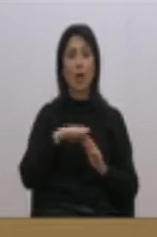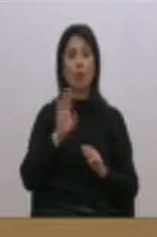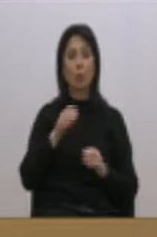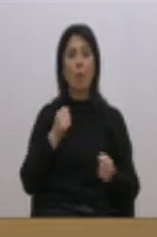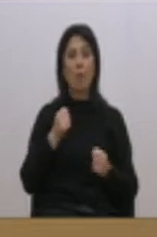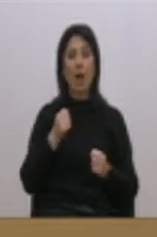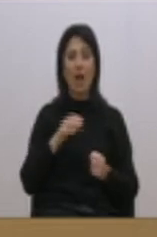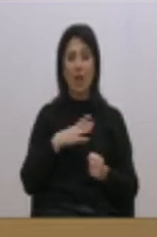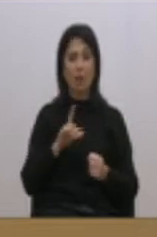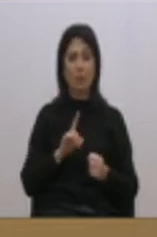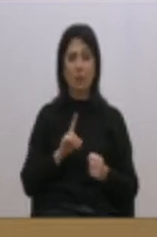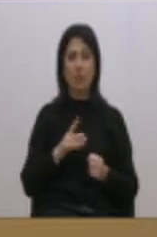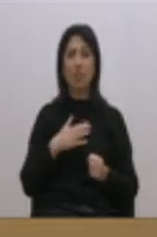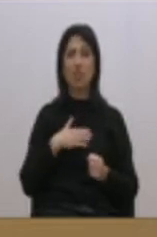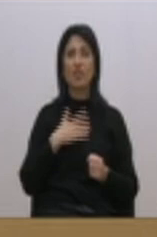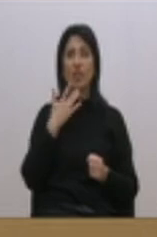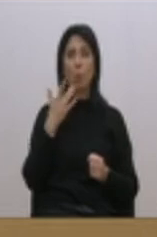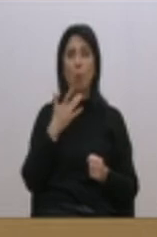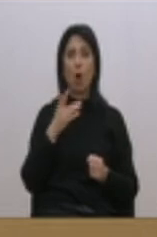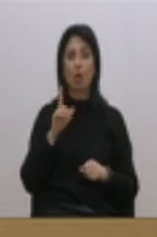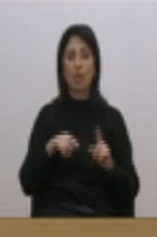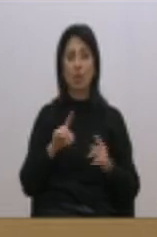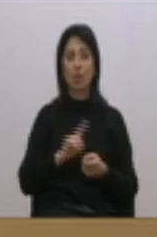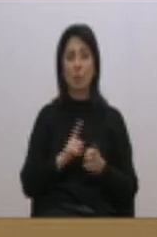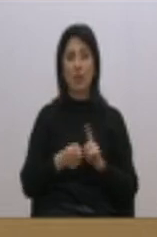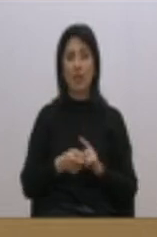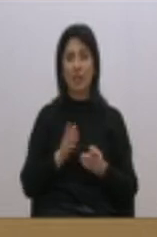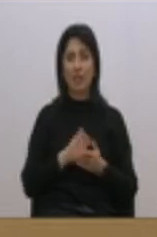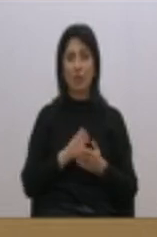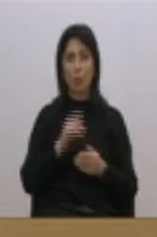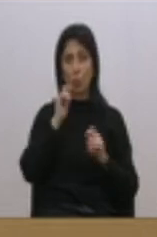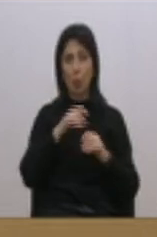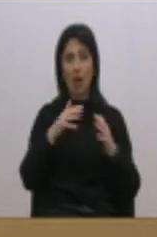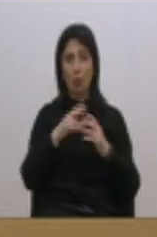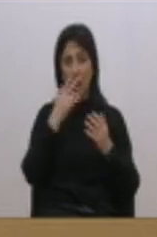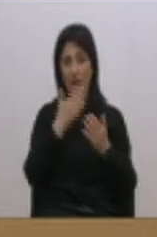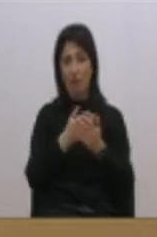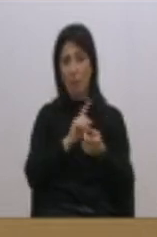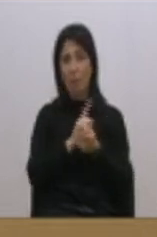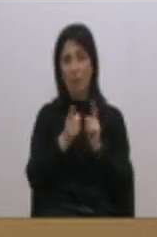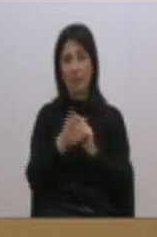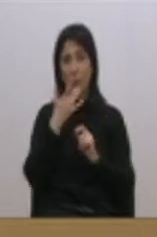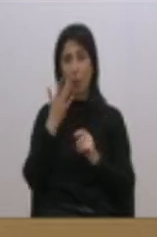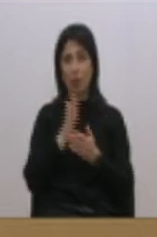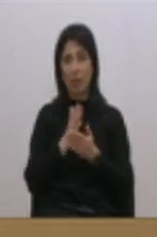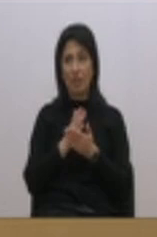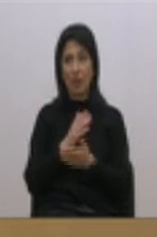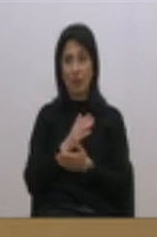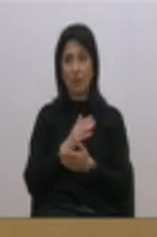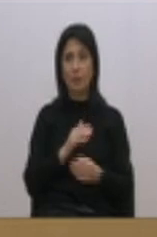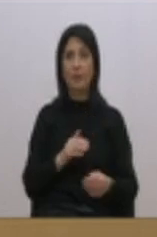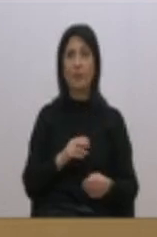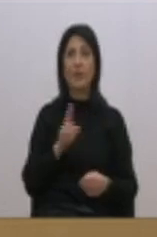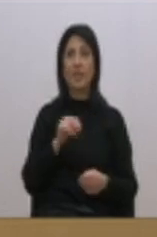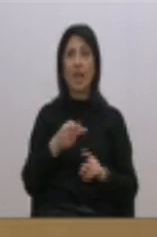magari gaxtes. Ჩვენი პოლიტიკაც კი ზოგადად პირიქით არის და უკრაინის ომმა ეს აჩვენა, რომ პირიქით პოლიტიკა გვაქვს.